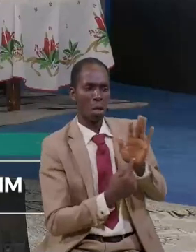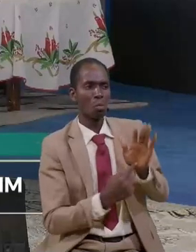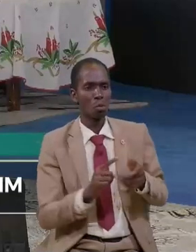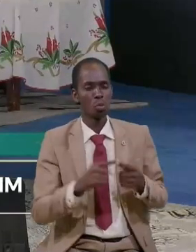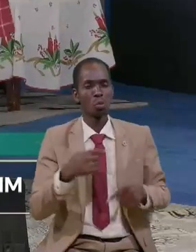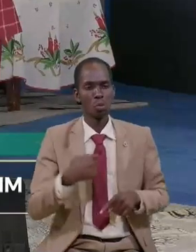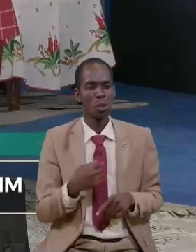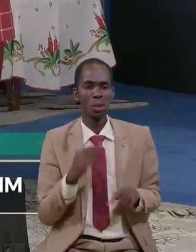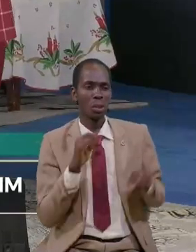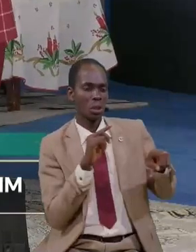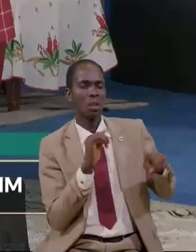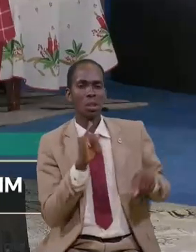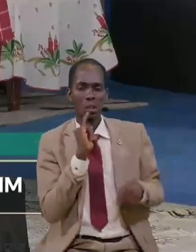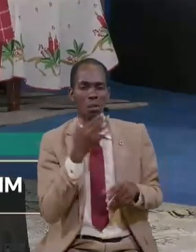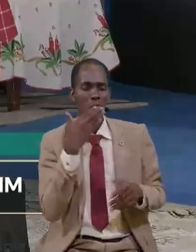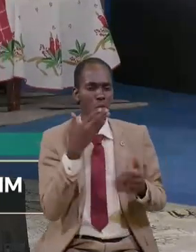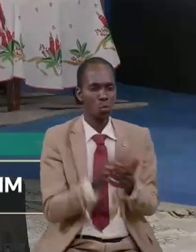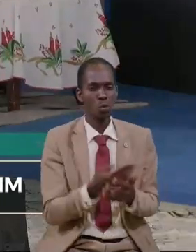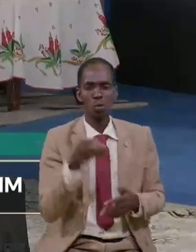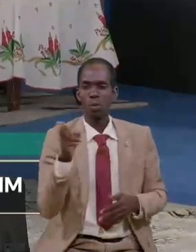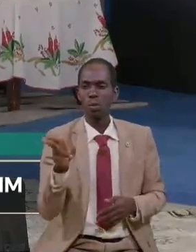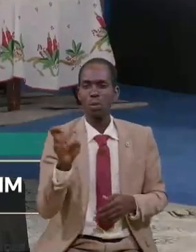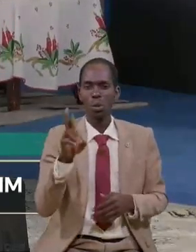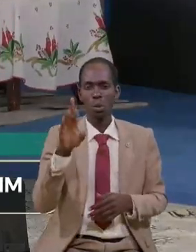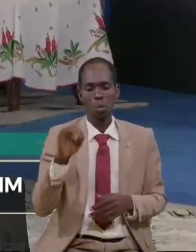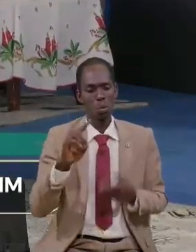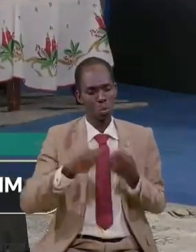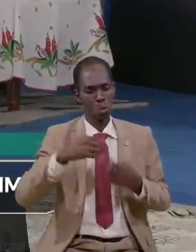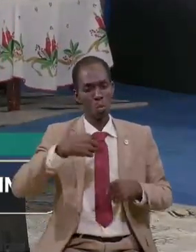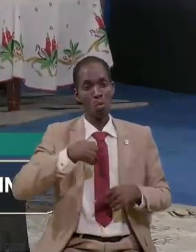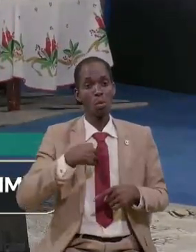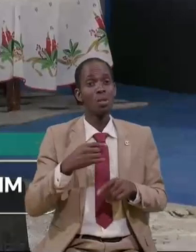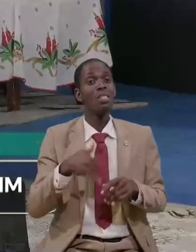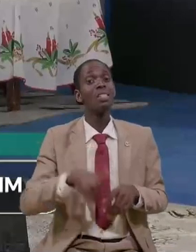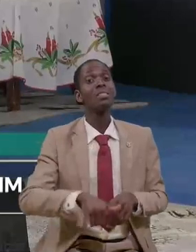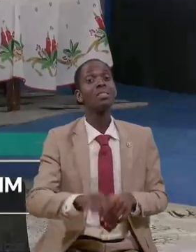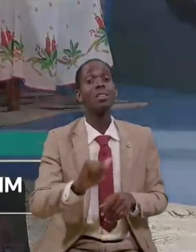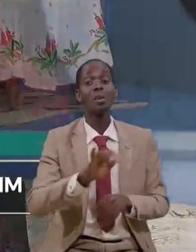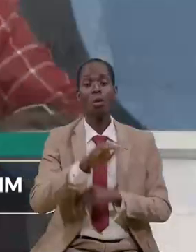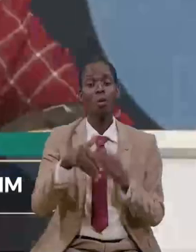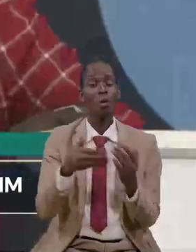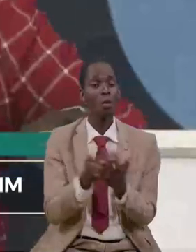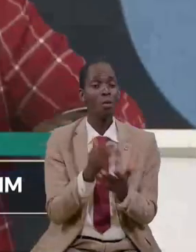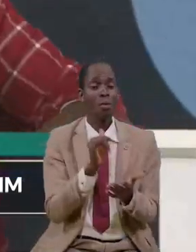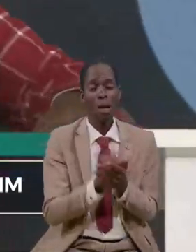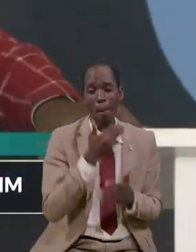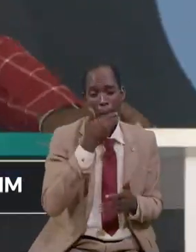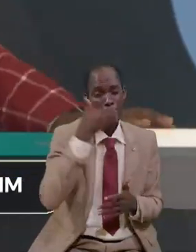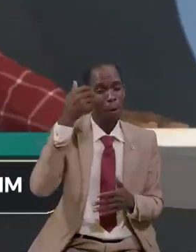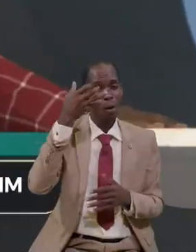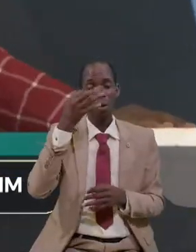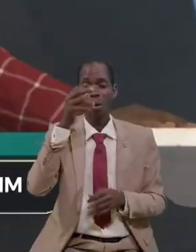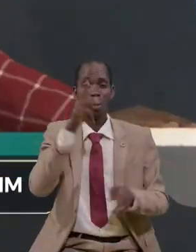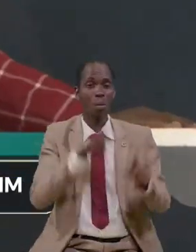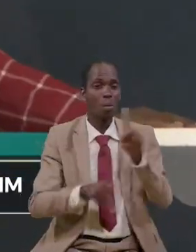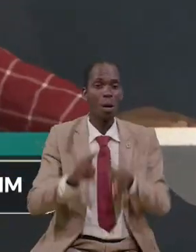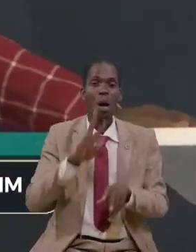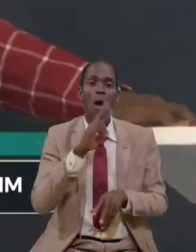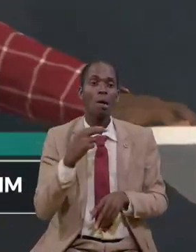prenez comme vos héros. Toutefois, le meilleur de ces hommes, ils sont à terre sans